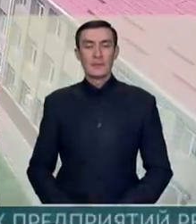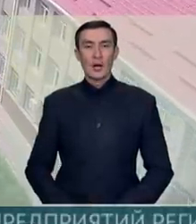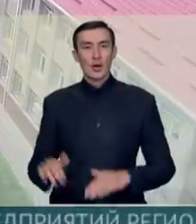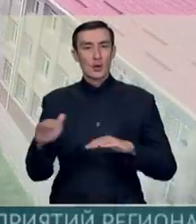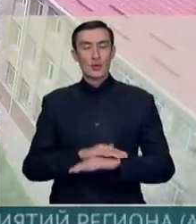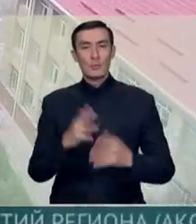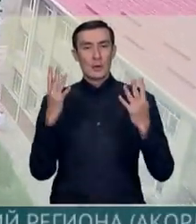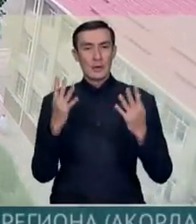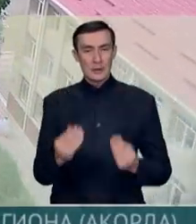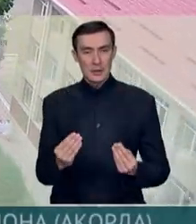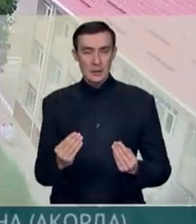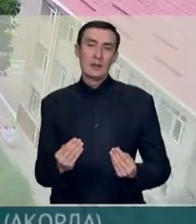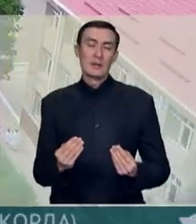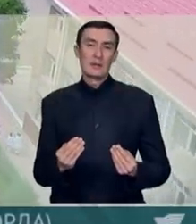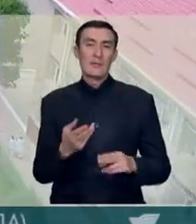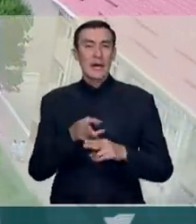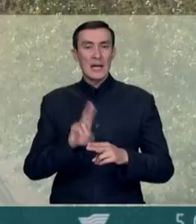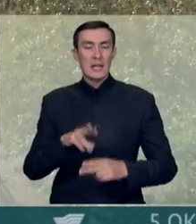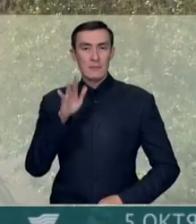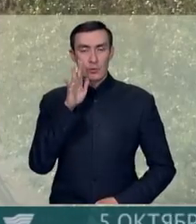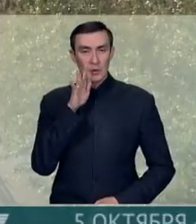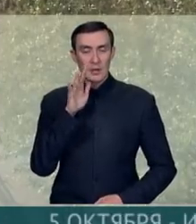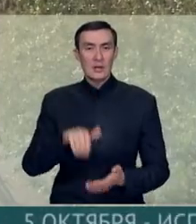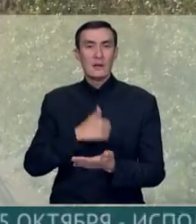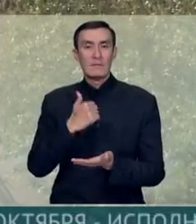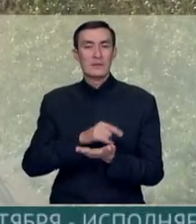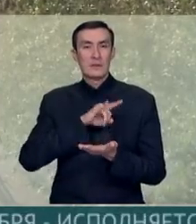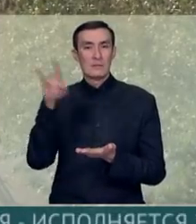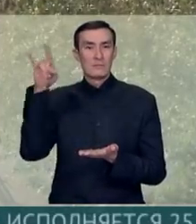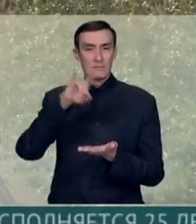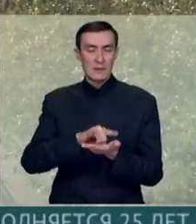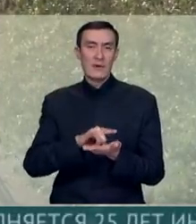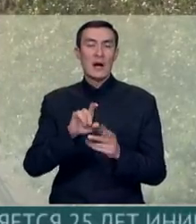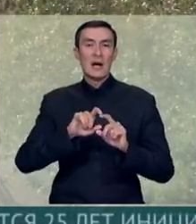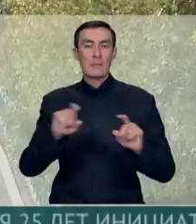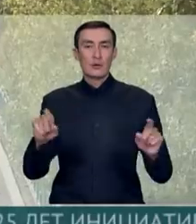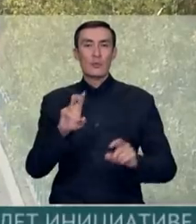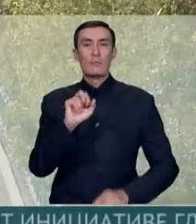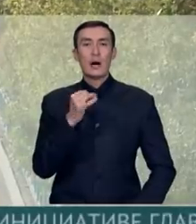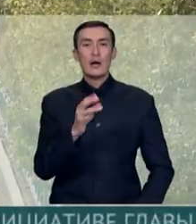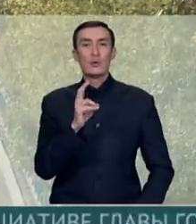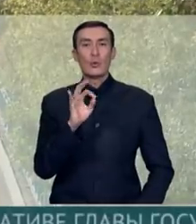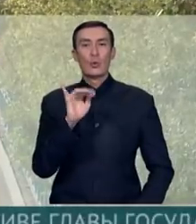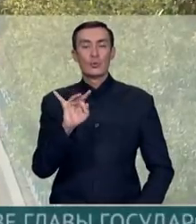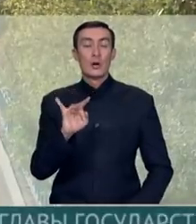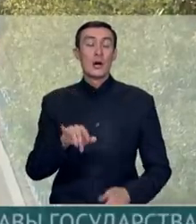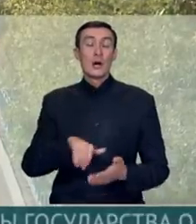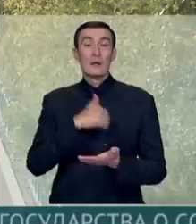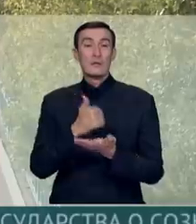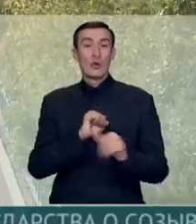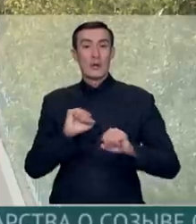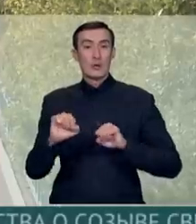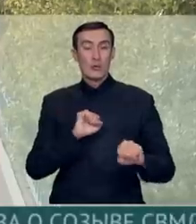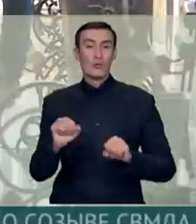Добрый день, Салтанат. Буквально в эти минуты президентский борт приземлился в аэропорту Байконура. Рабочая поездка главы государства